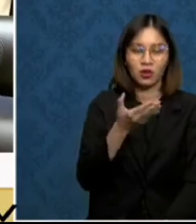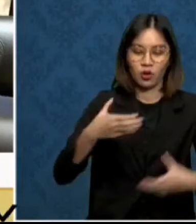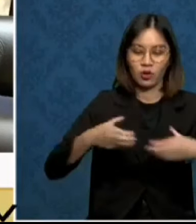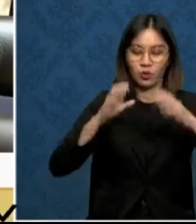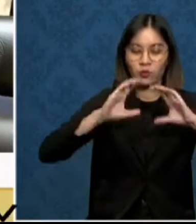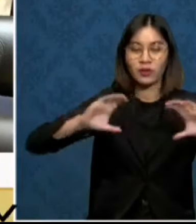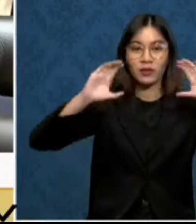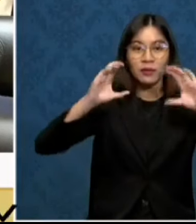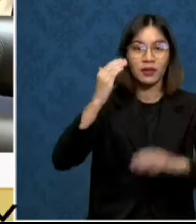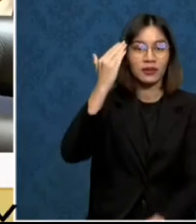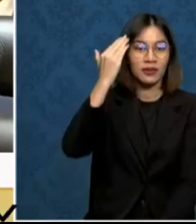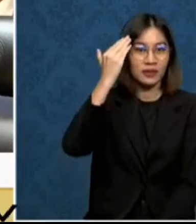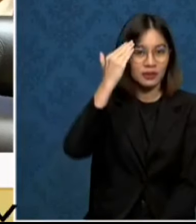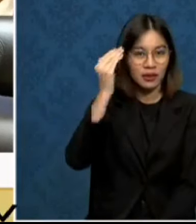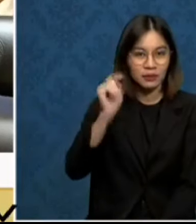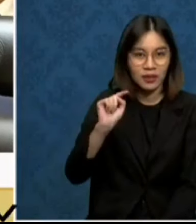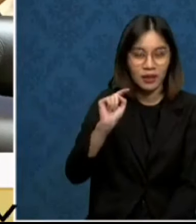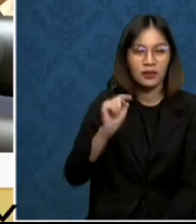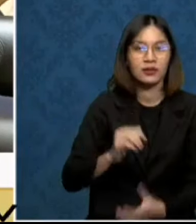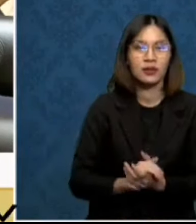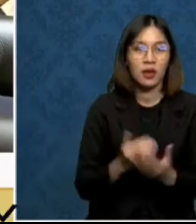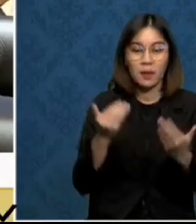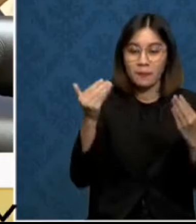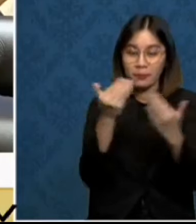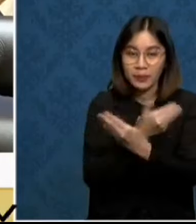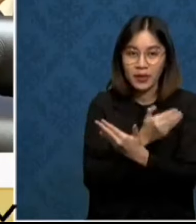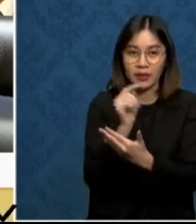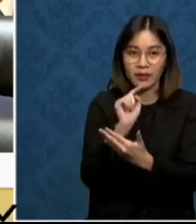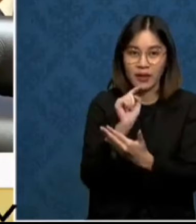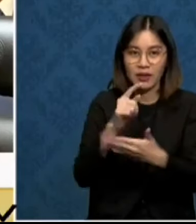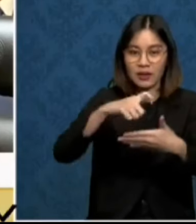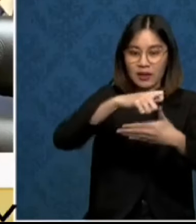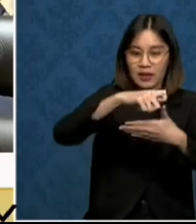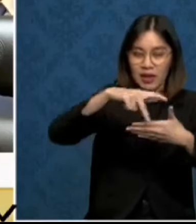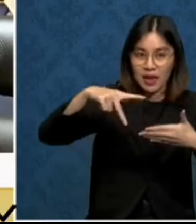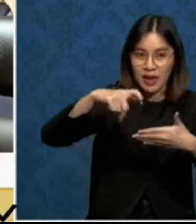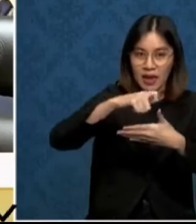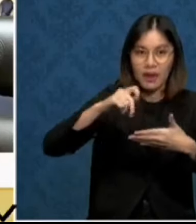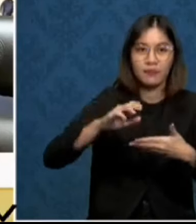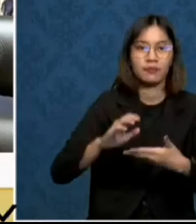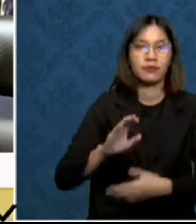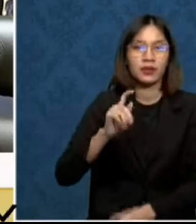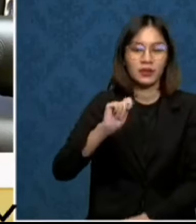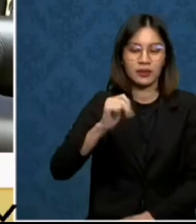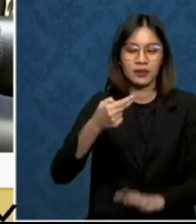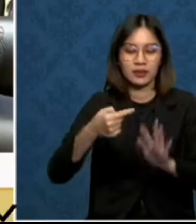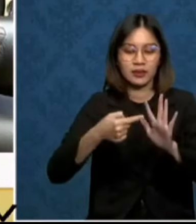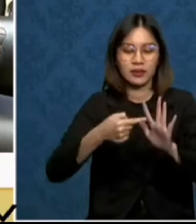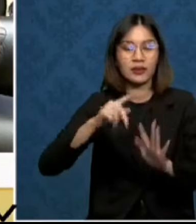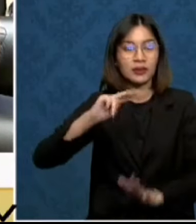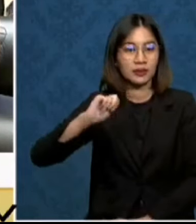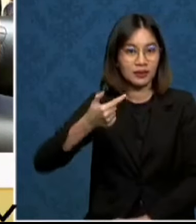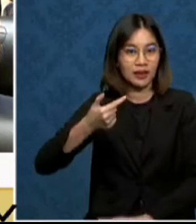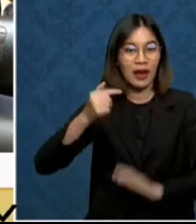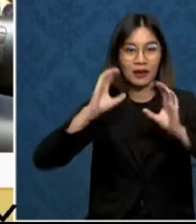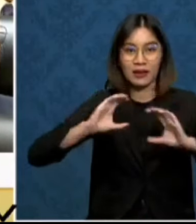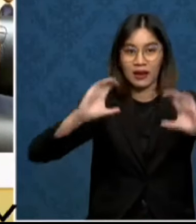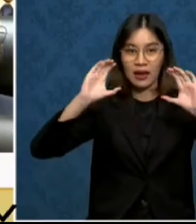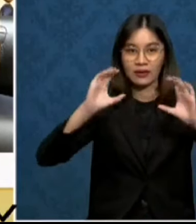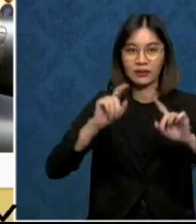รับทราบแม้จะเปลี่ยนไปใช้แอปทางรัฐแต่